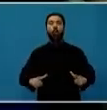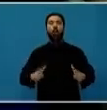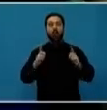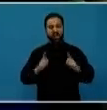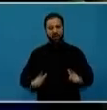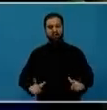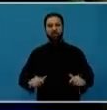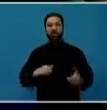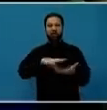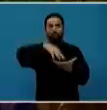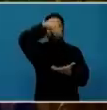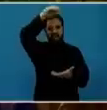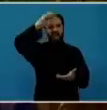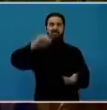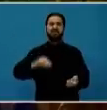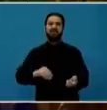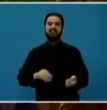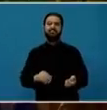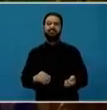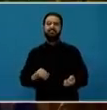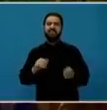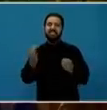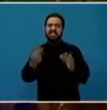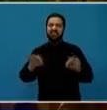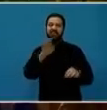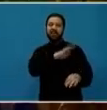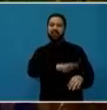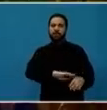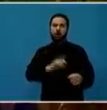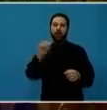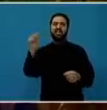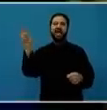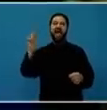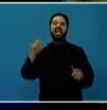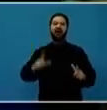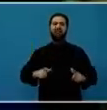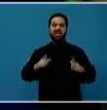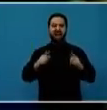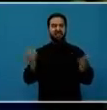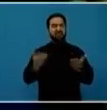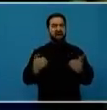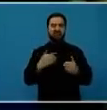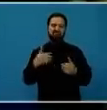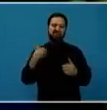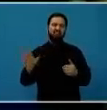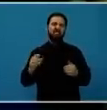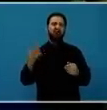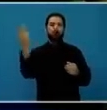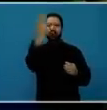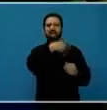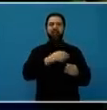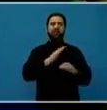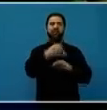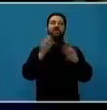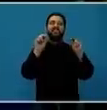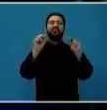calm. Dar viața pe care refuzăm de multe ori să o înțelegem după învățătura bisericii, ne